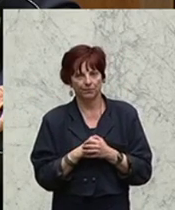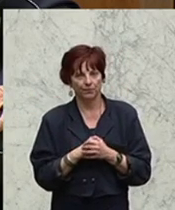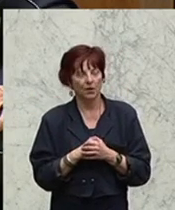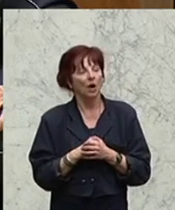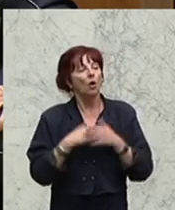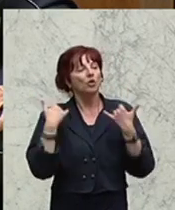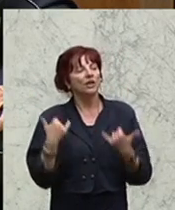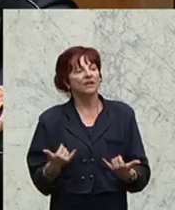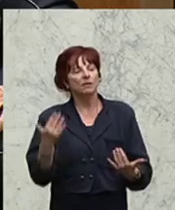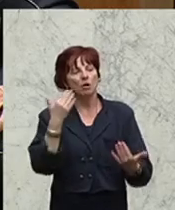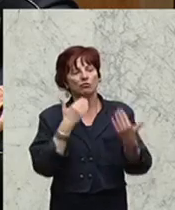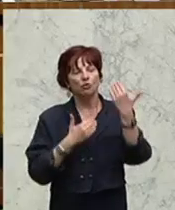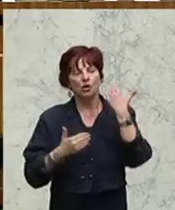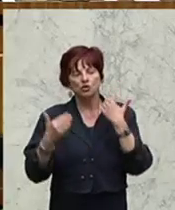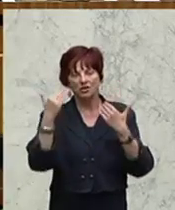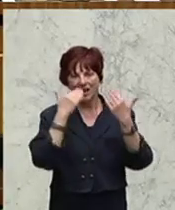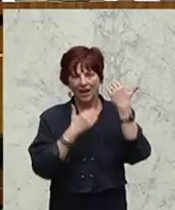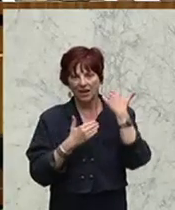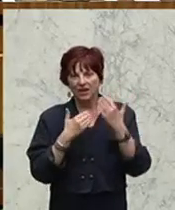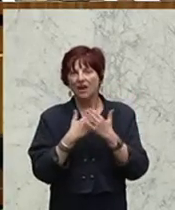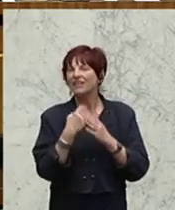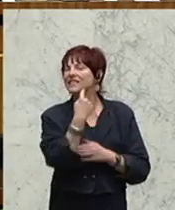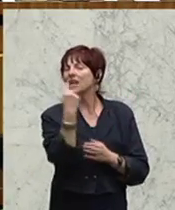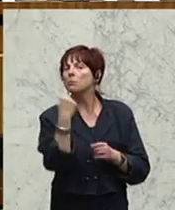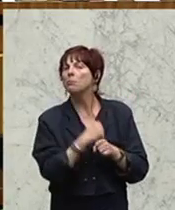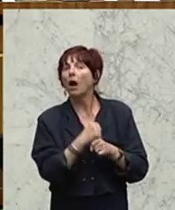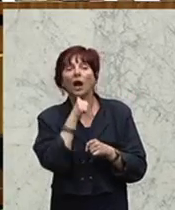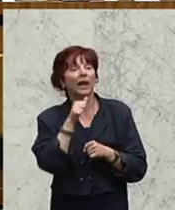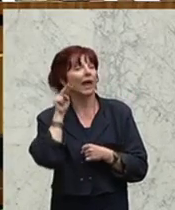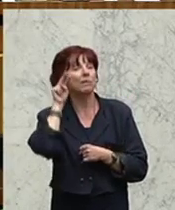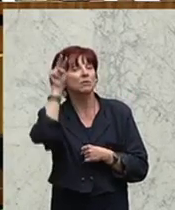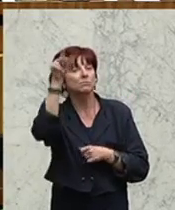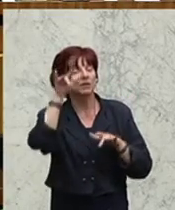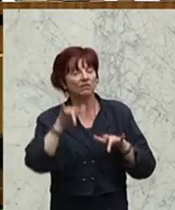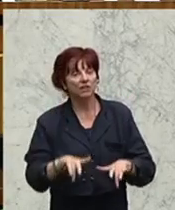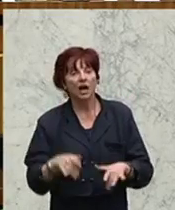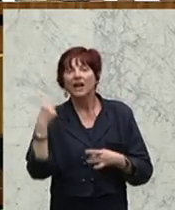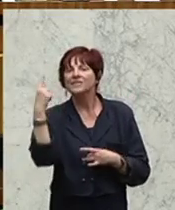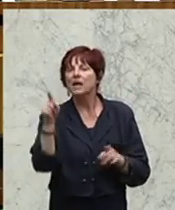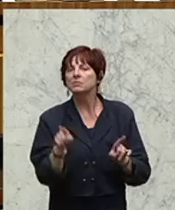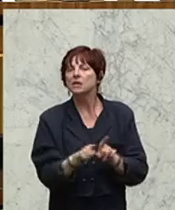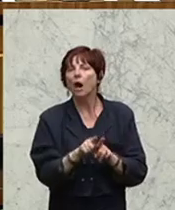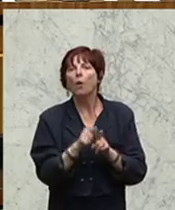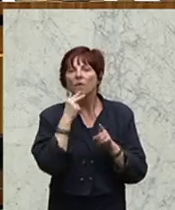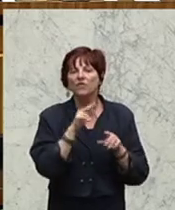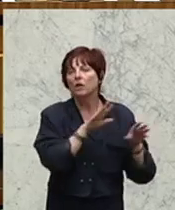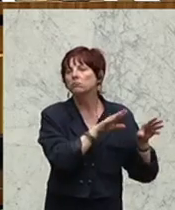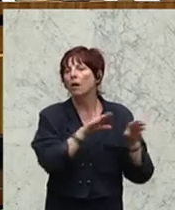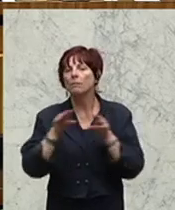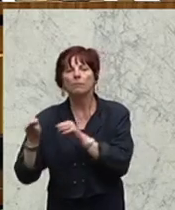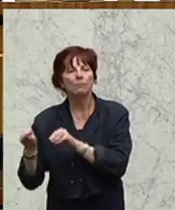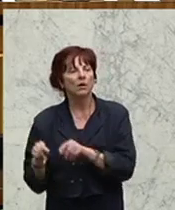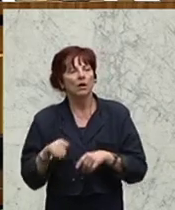stellen Sie sich mal vor, was Sie machen würden, hätten Sie keine Perspektive. Sie würden sich in Bewegung setzen. Und viele unserer